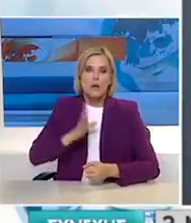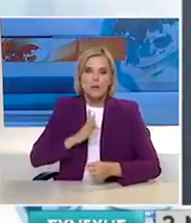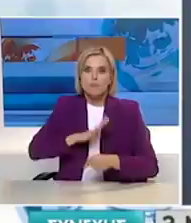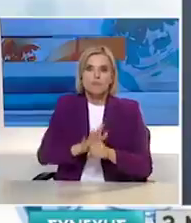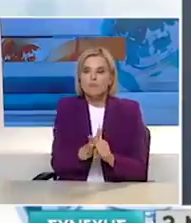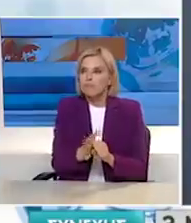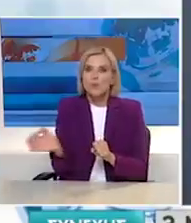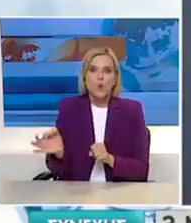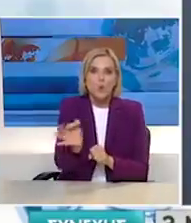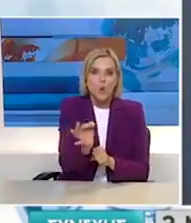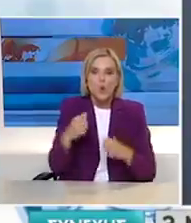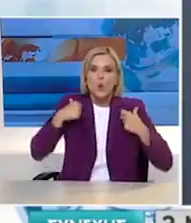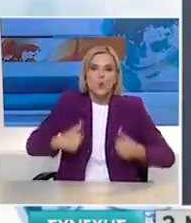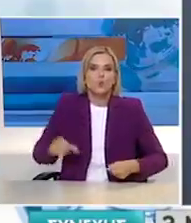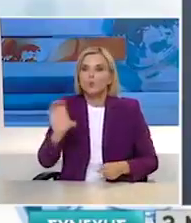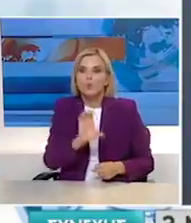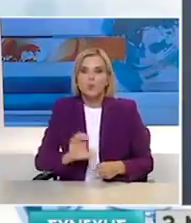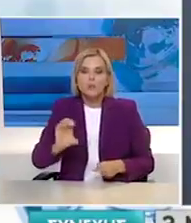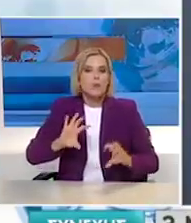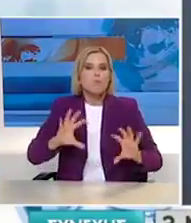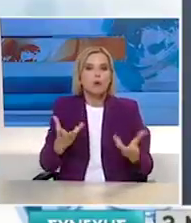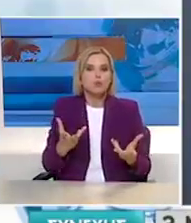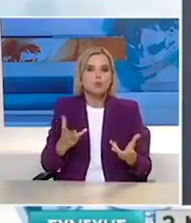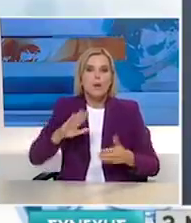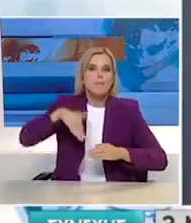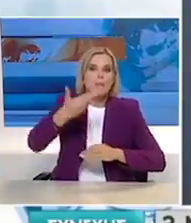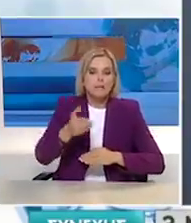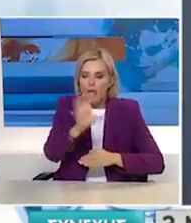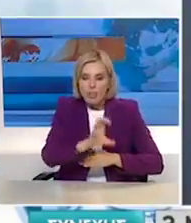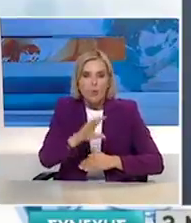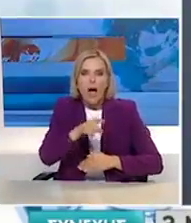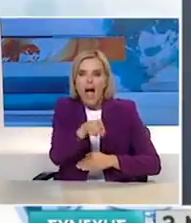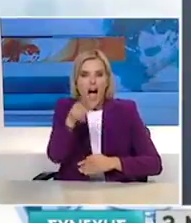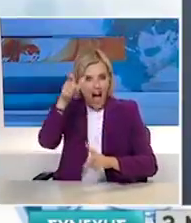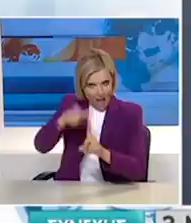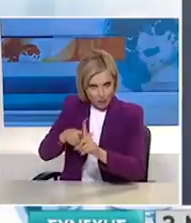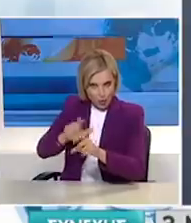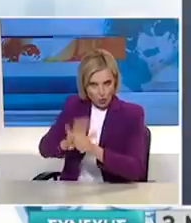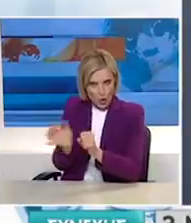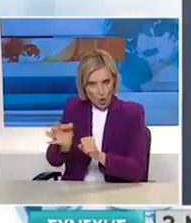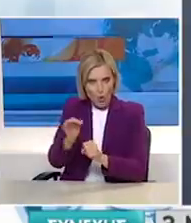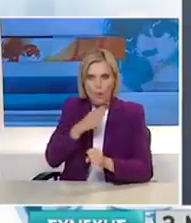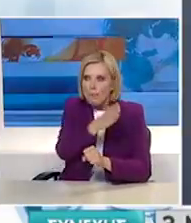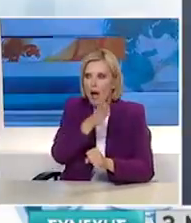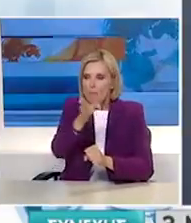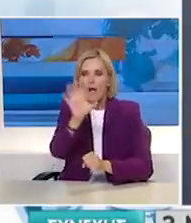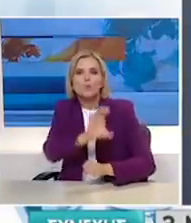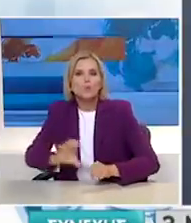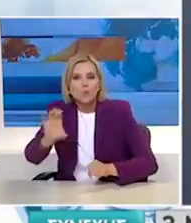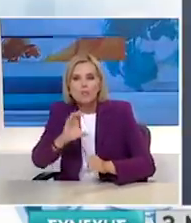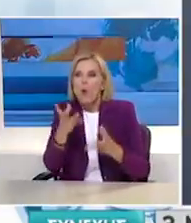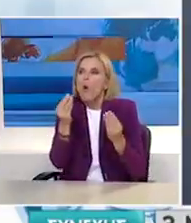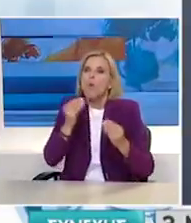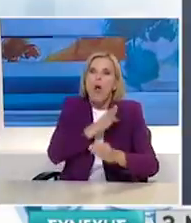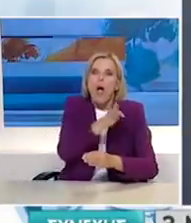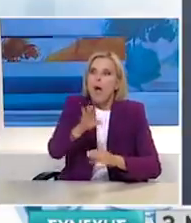θέμα. Στην Ελλάδα μπορεί να γίνει όταν αυτός γυρίσει στην πατρίδα του, πώς θα γίνει. Και εδώ έχουν συζητηθεί πάρα πολύ οι ψηφιακές εφαρμογές, κάτι